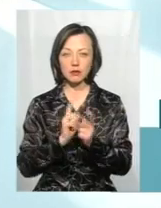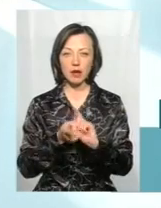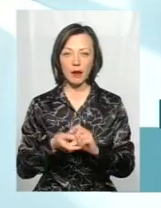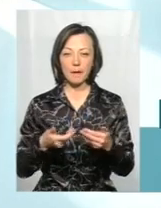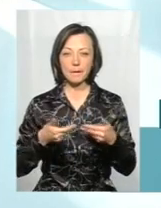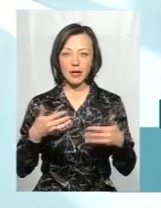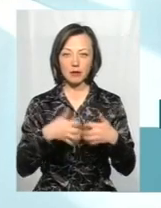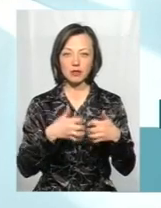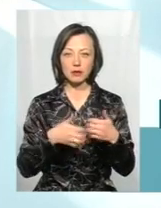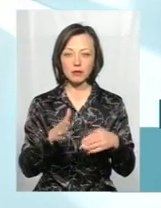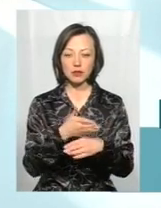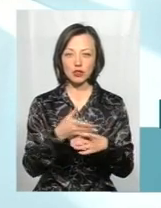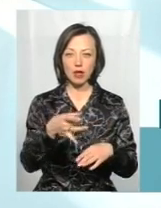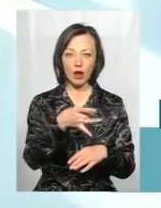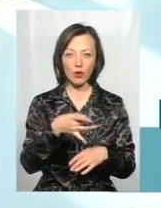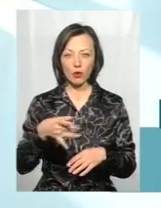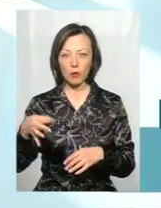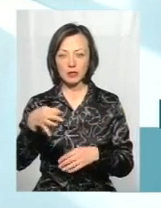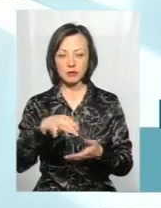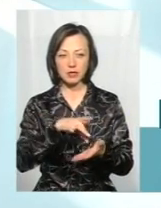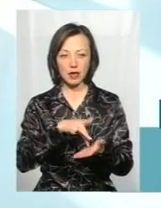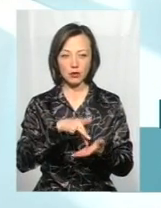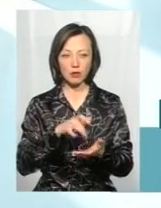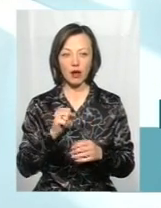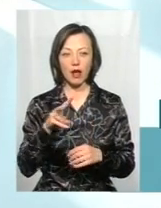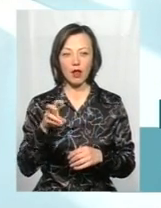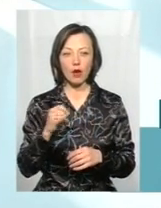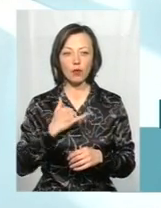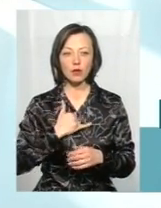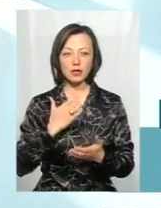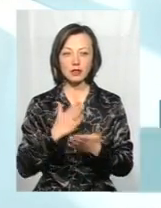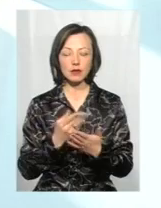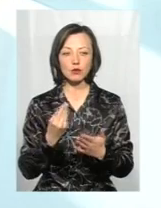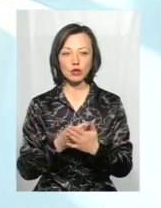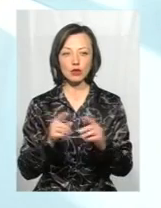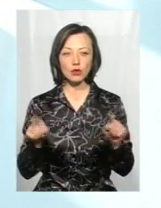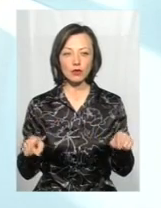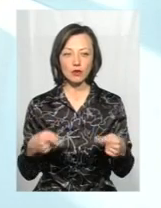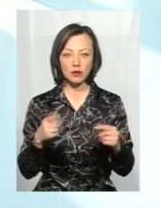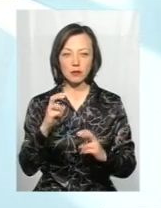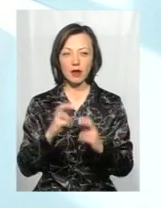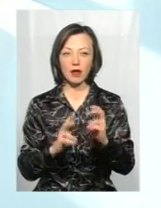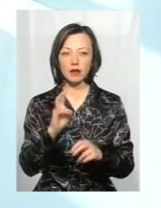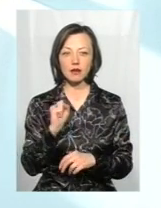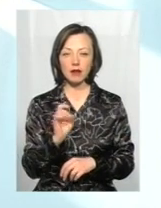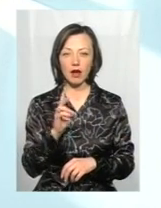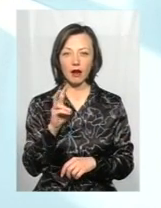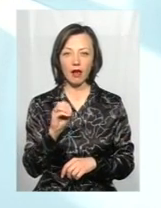знаходимося посередині між районним центром та обласним центром. Але в нас є бюджетоутворююче наше підприємство – це Неркевицький цукровий